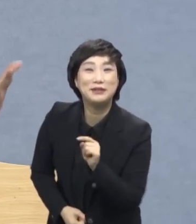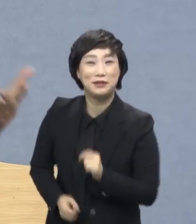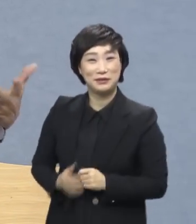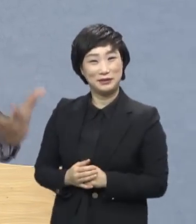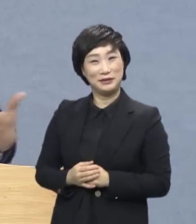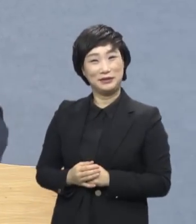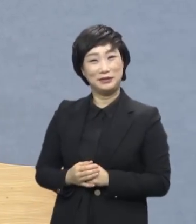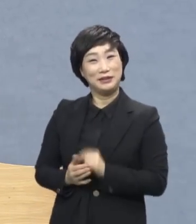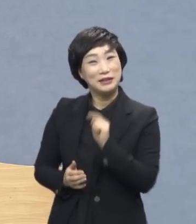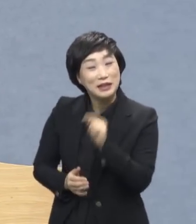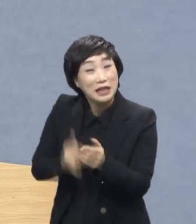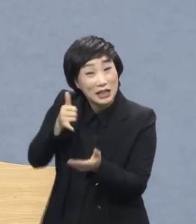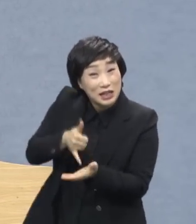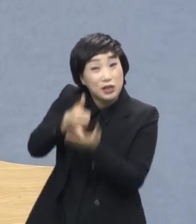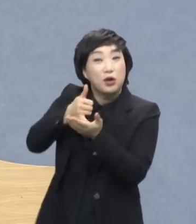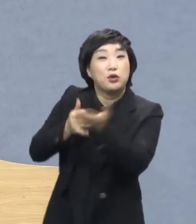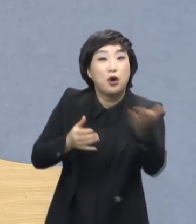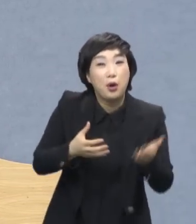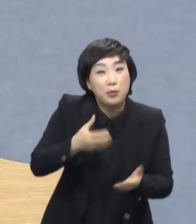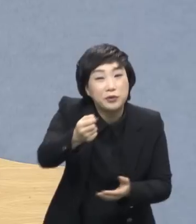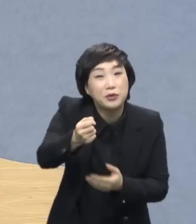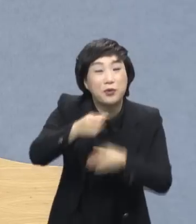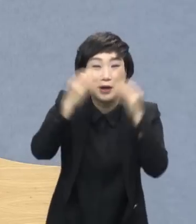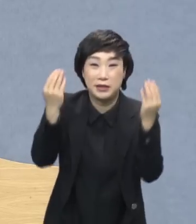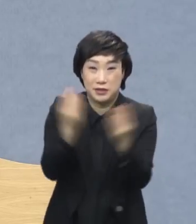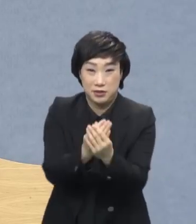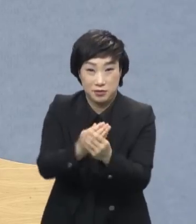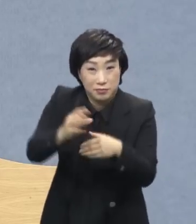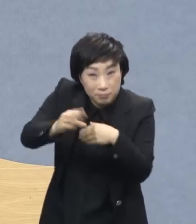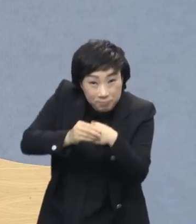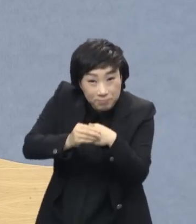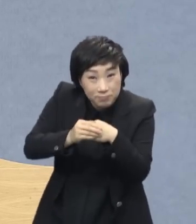그런 인격이 여러분 속에 완전히